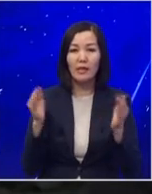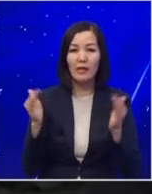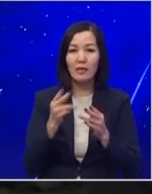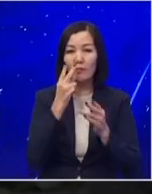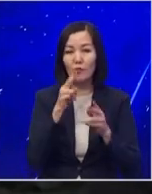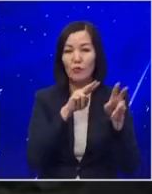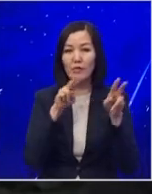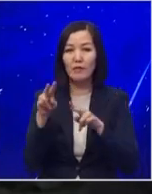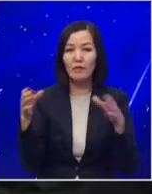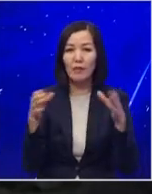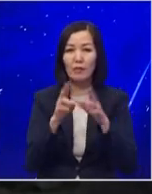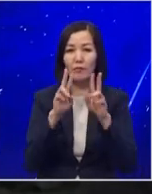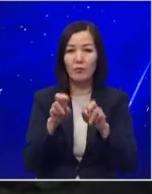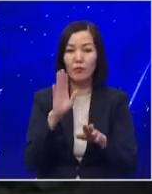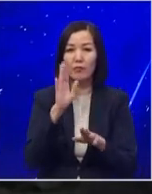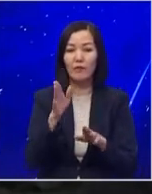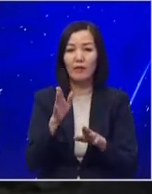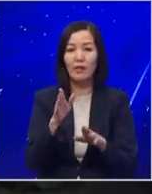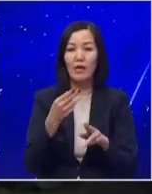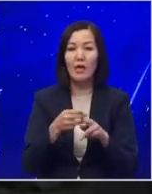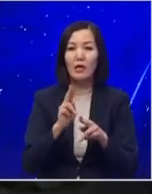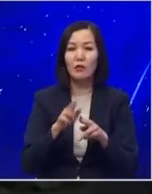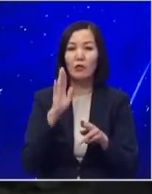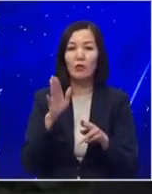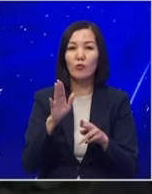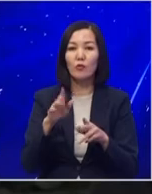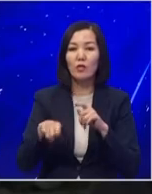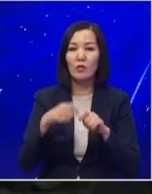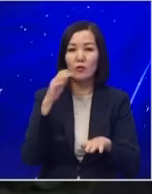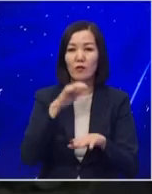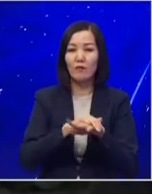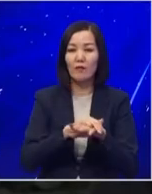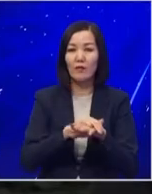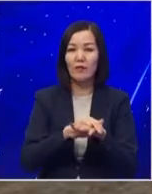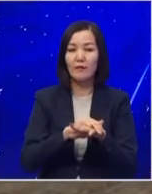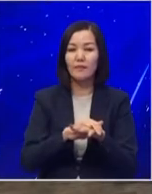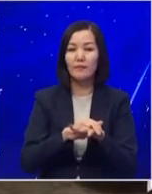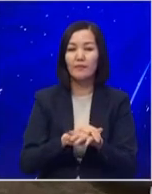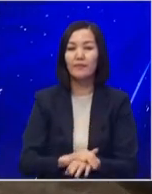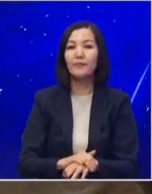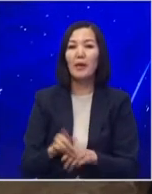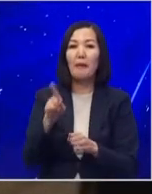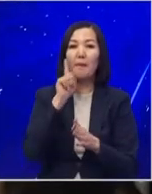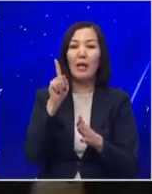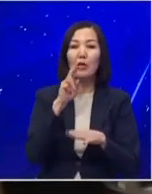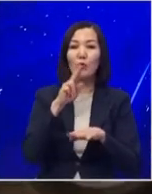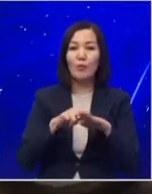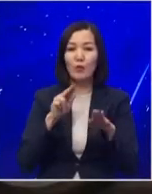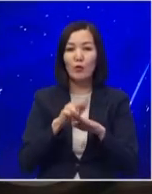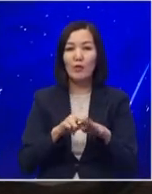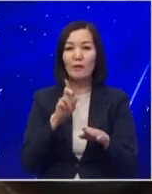работать монтированы группы который будет выявлять нарушения карантинного режима молодой инспектор патрульной полиции